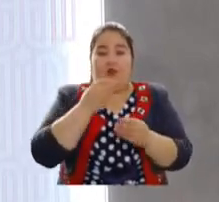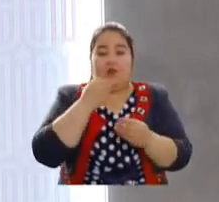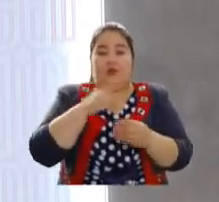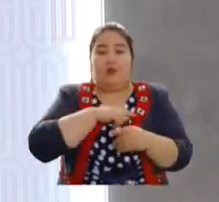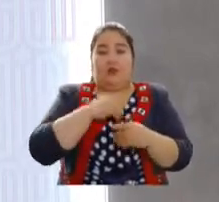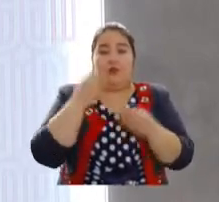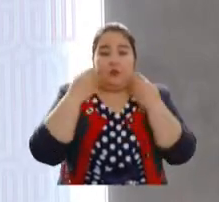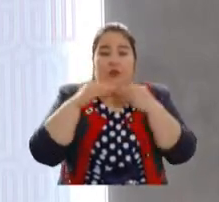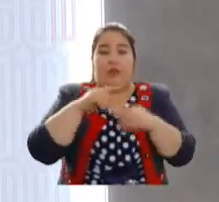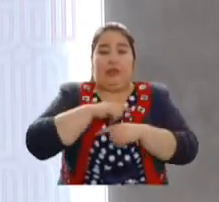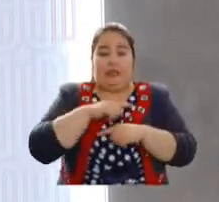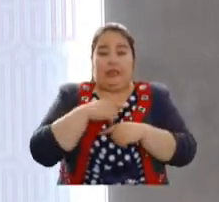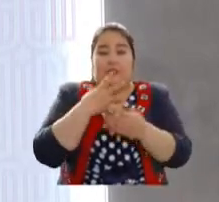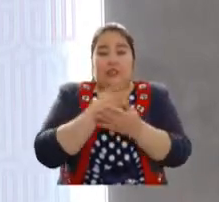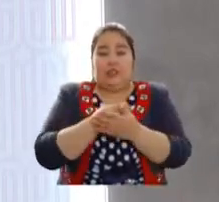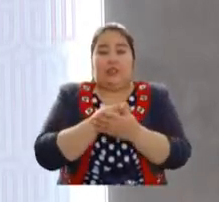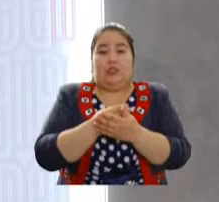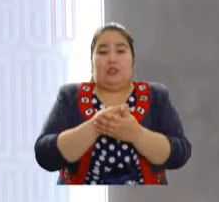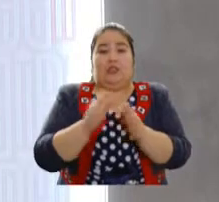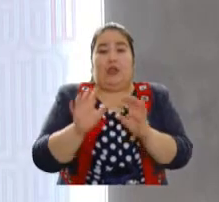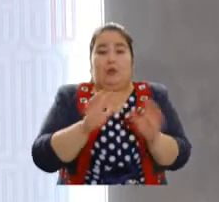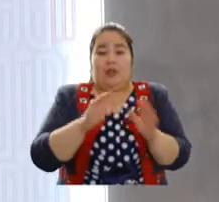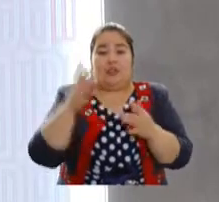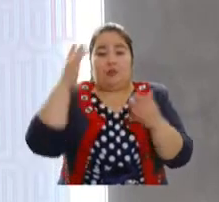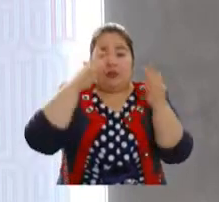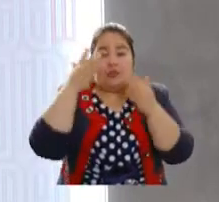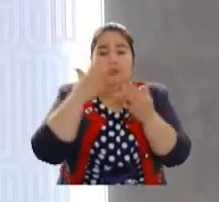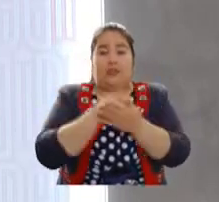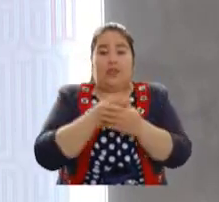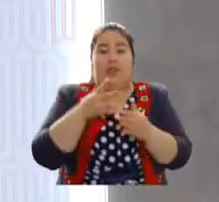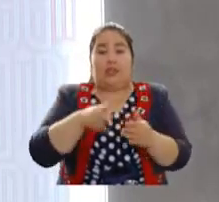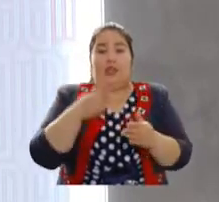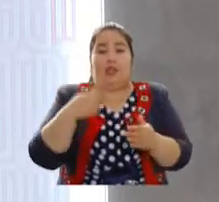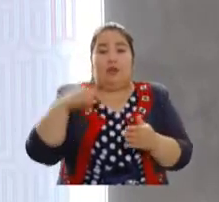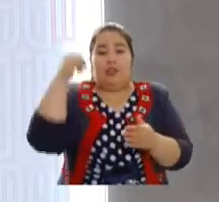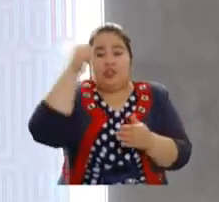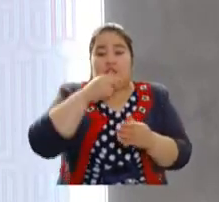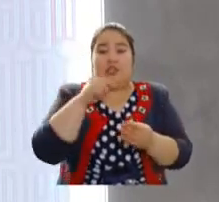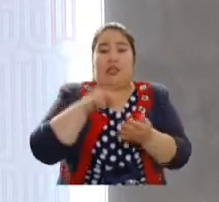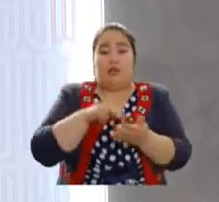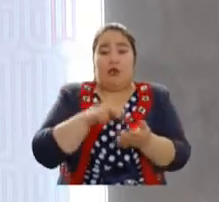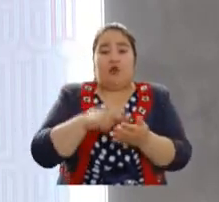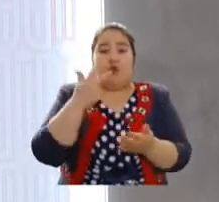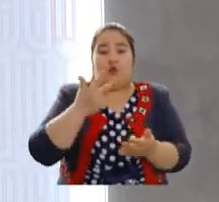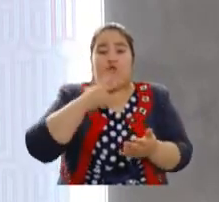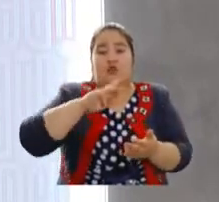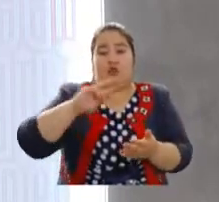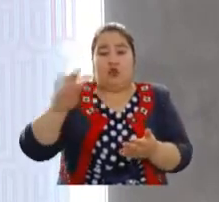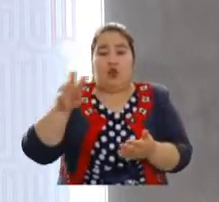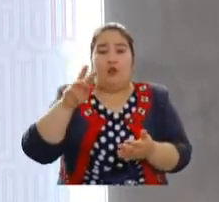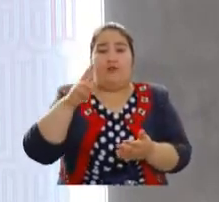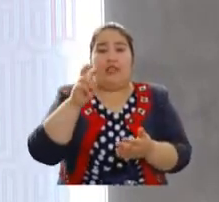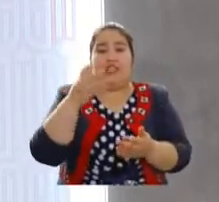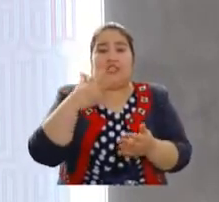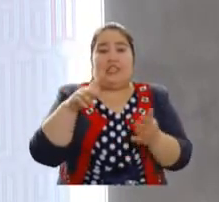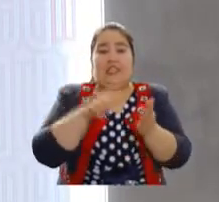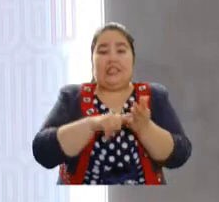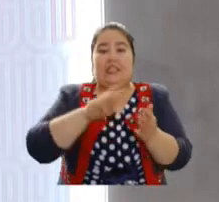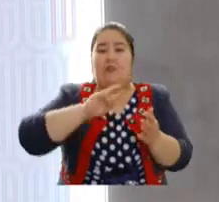oziq-ovqat mahsuloti bilan ta'minlash maqsadida 2020 yilda qiymati 3 trillion 257 milliard